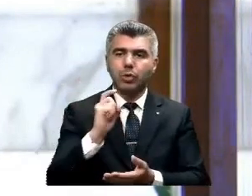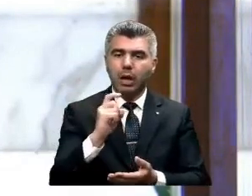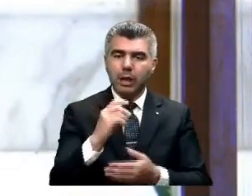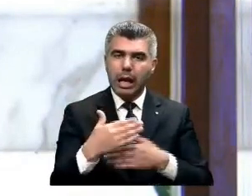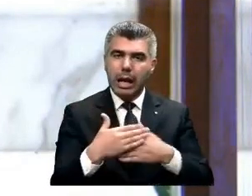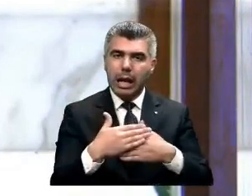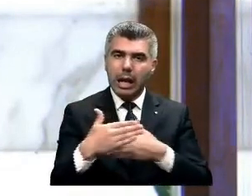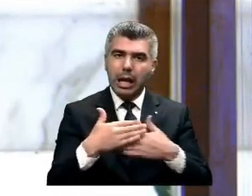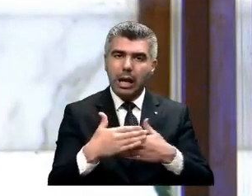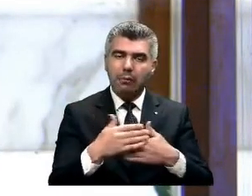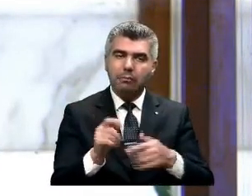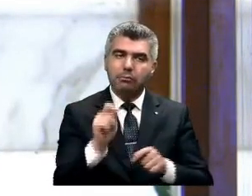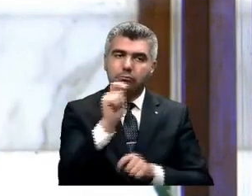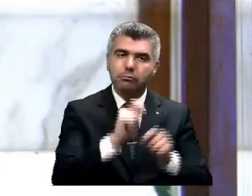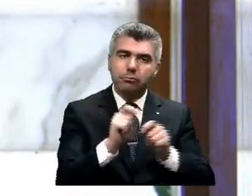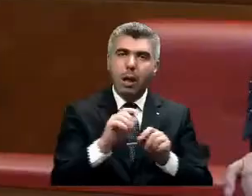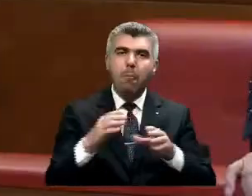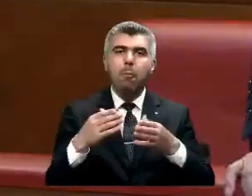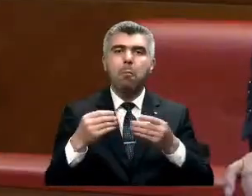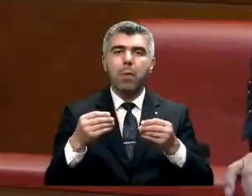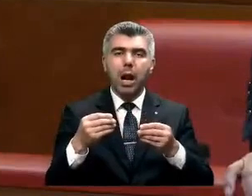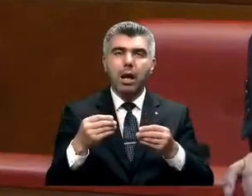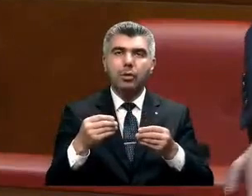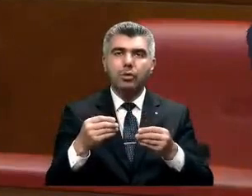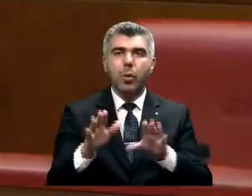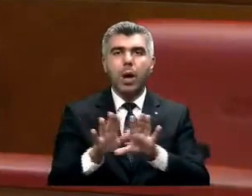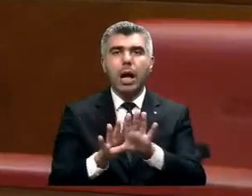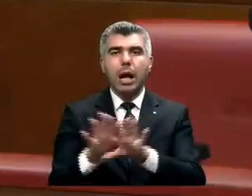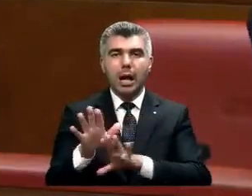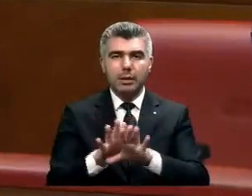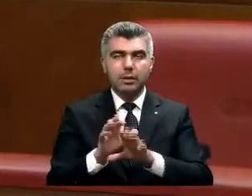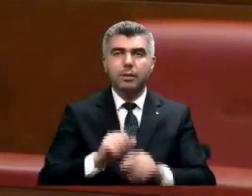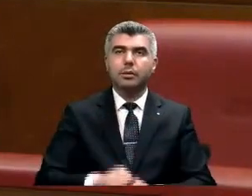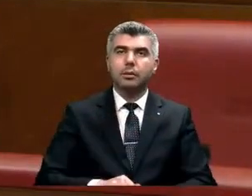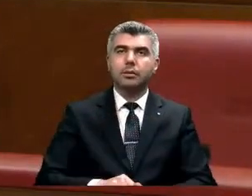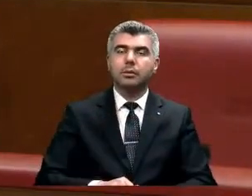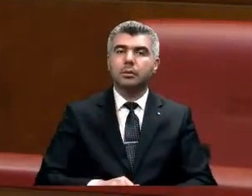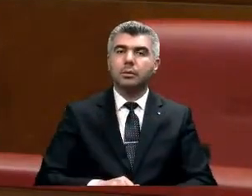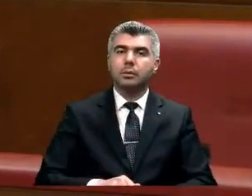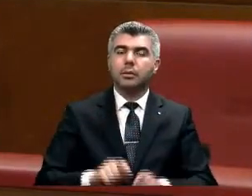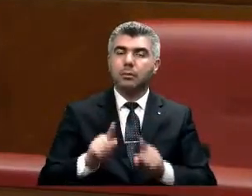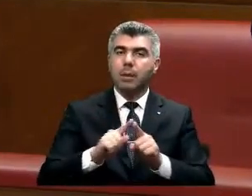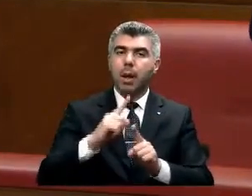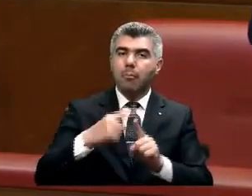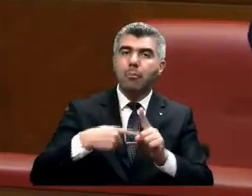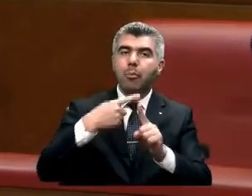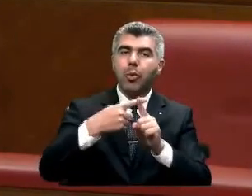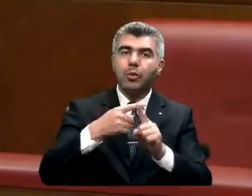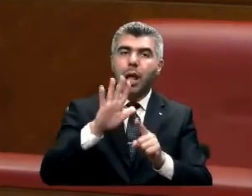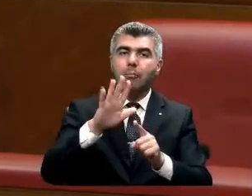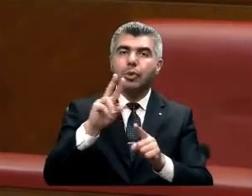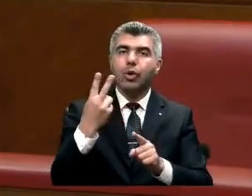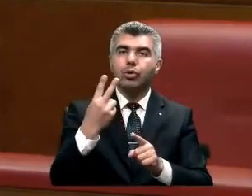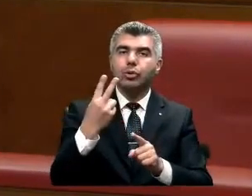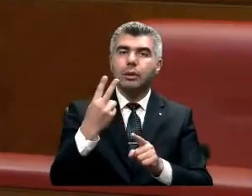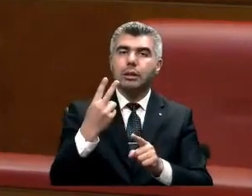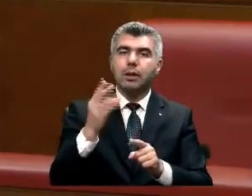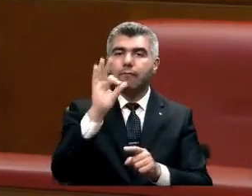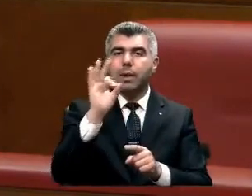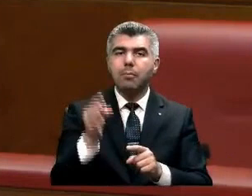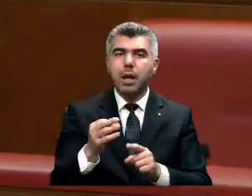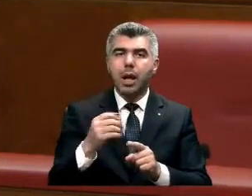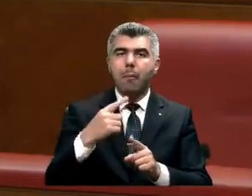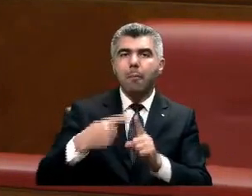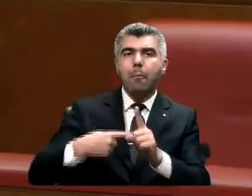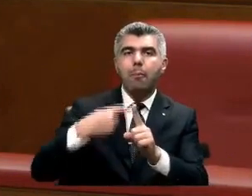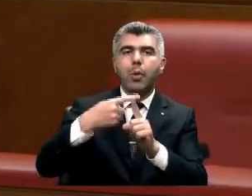غادي يكمل في مراكش وفي اكادير وهذا يعطي واحد 25% ديال الطاقه الاستيعابيه